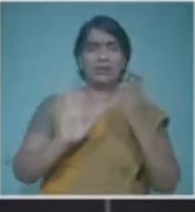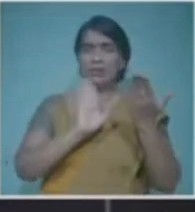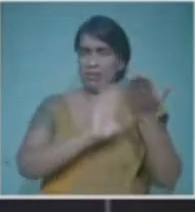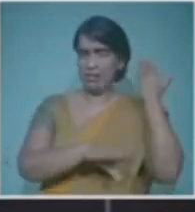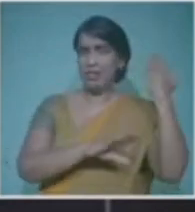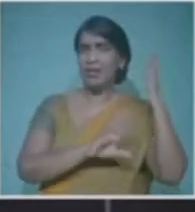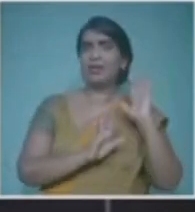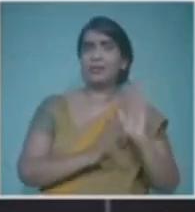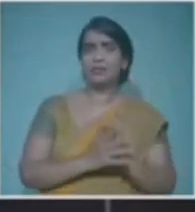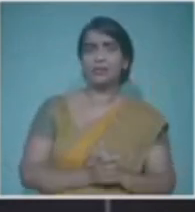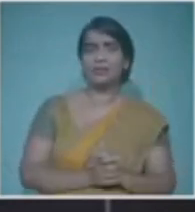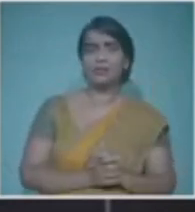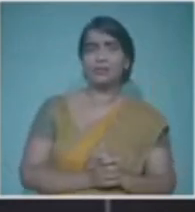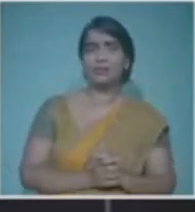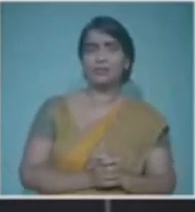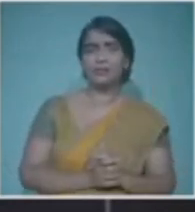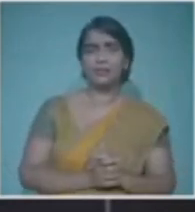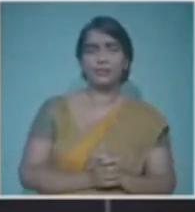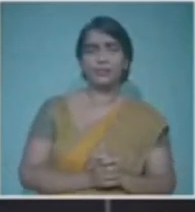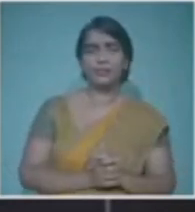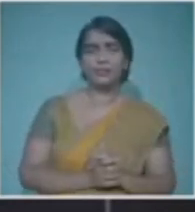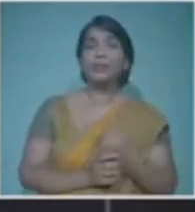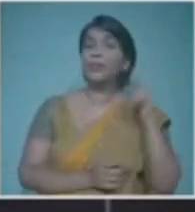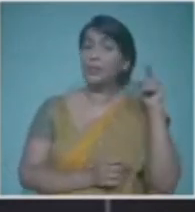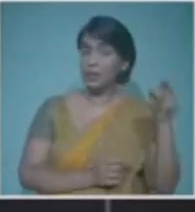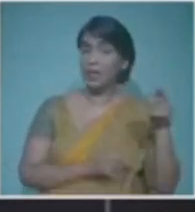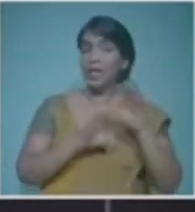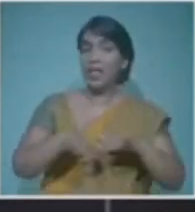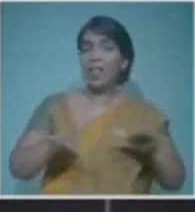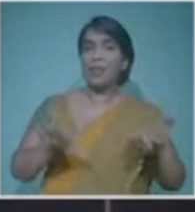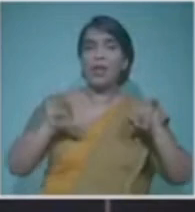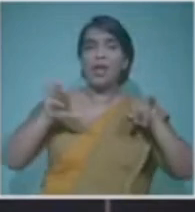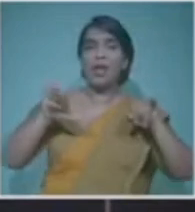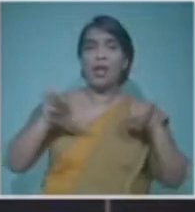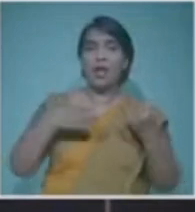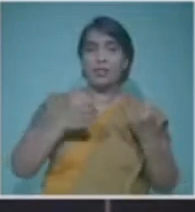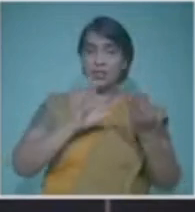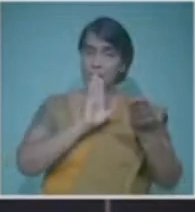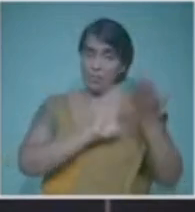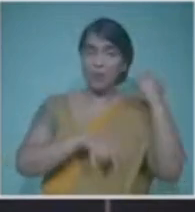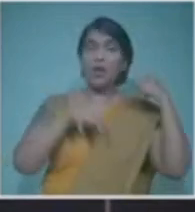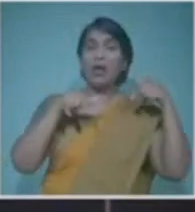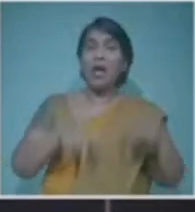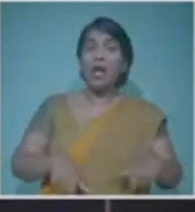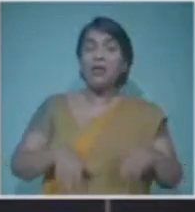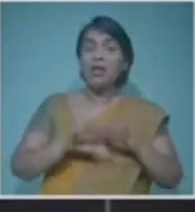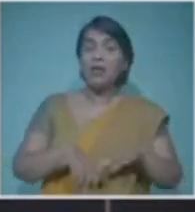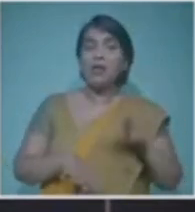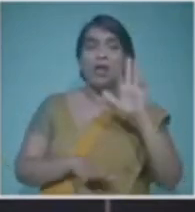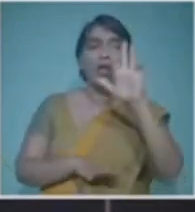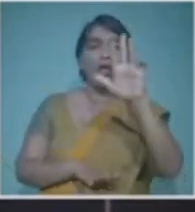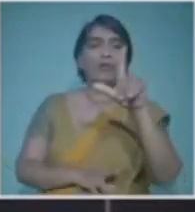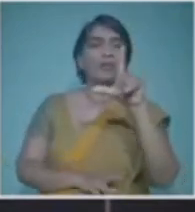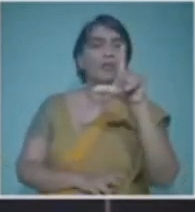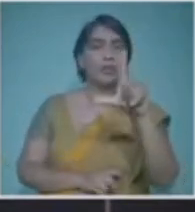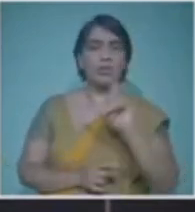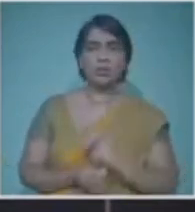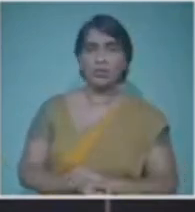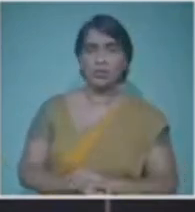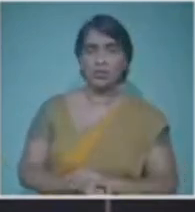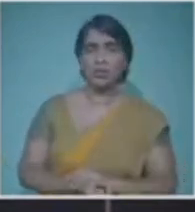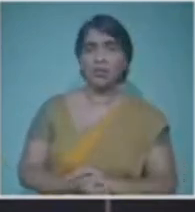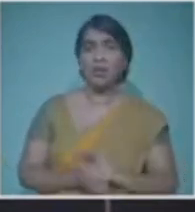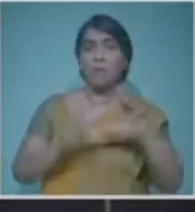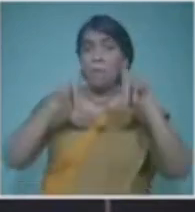දේ පොඩක් අහගන්න ඒකේ ළමයි 600ක් එදා හිටියා අද ඉන්නේ කීයද 97යි